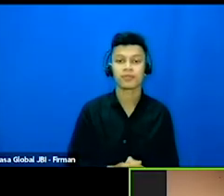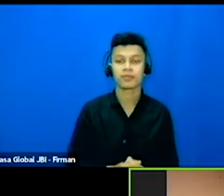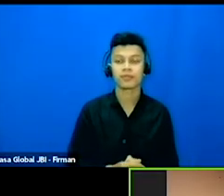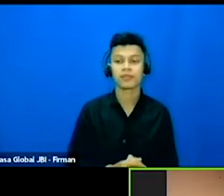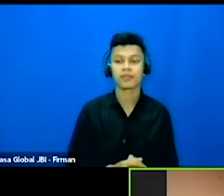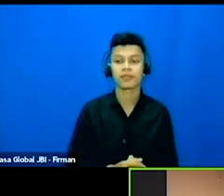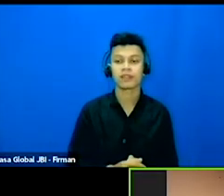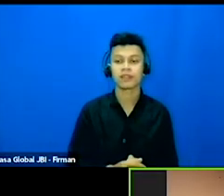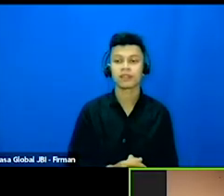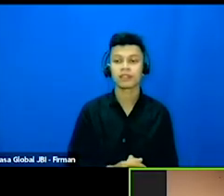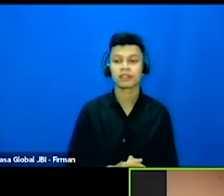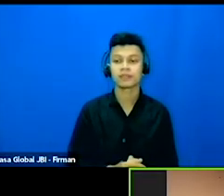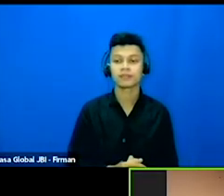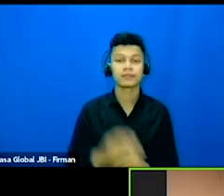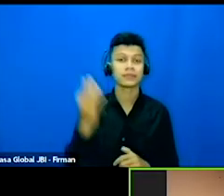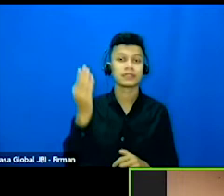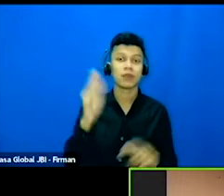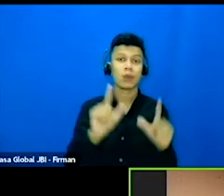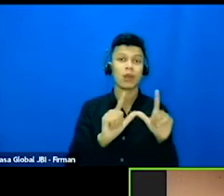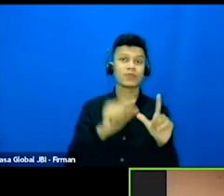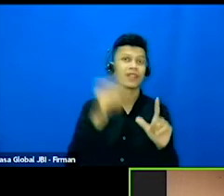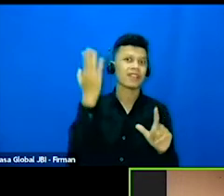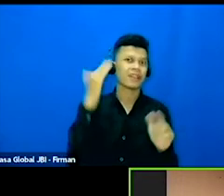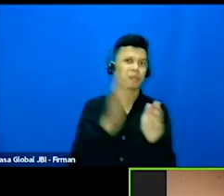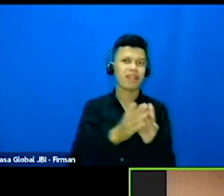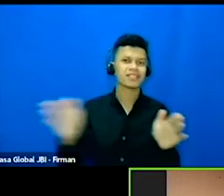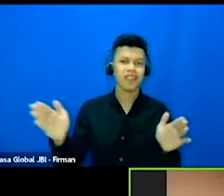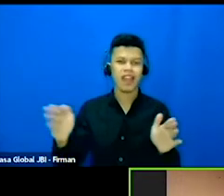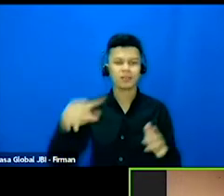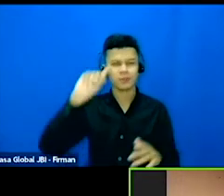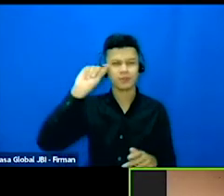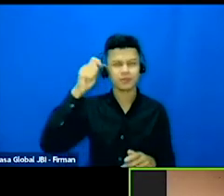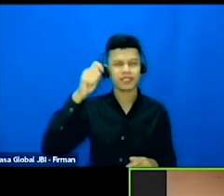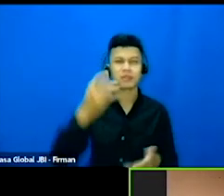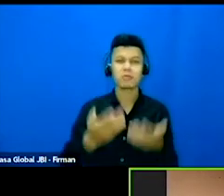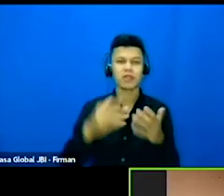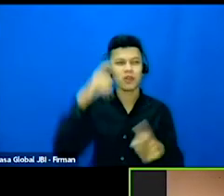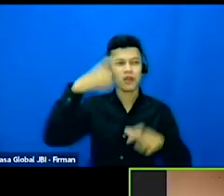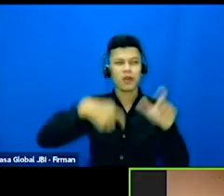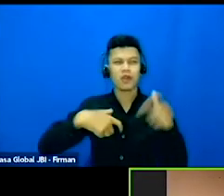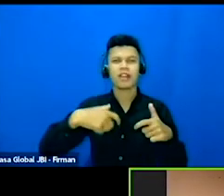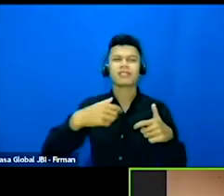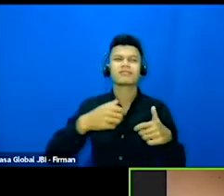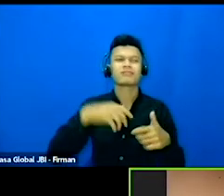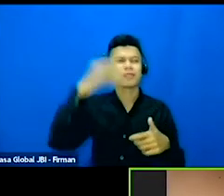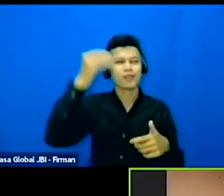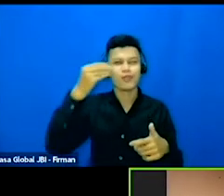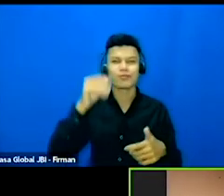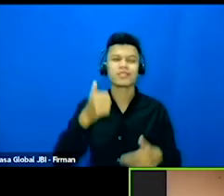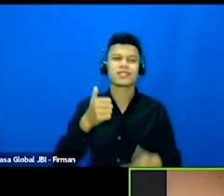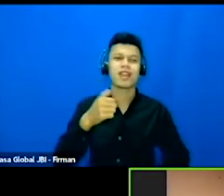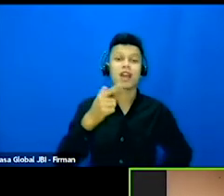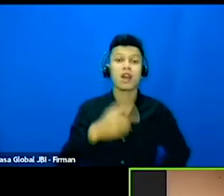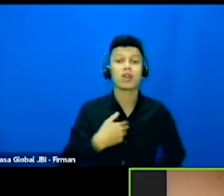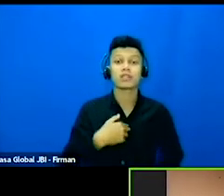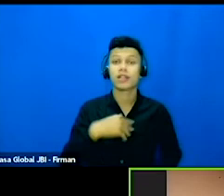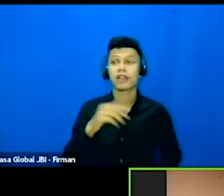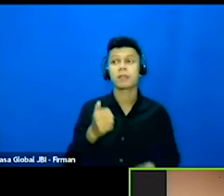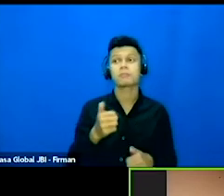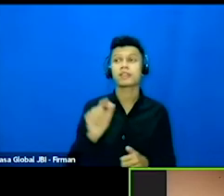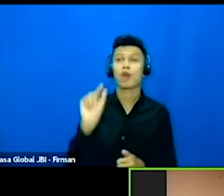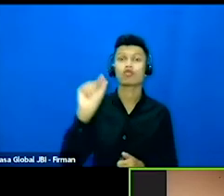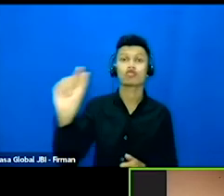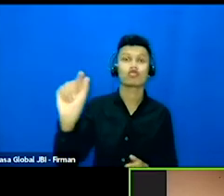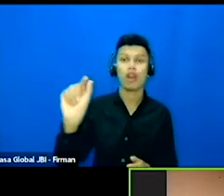Abi websitenya panjang sekali tuh agak susah juga mungkin orang bisa tersesat bisanya kalau saya boleh usul misalnya